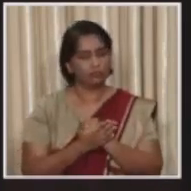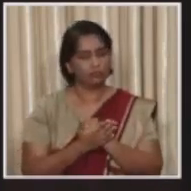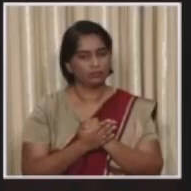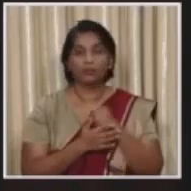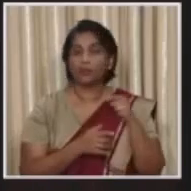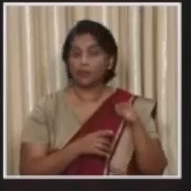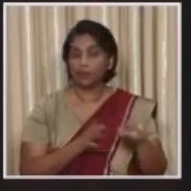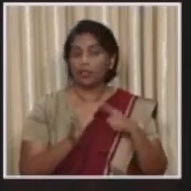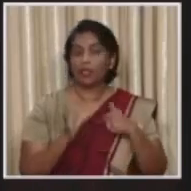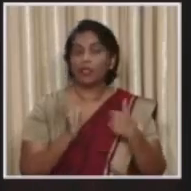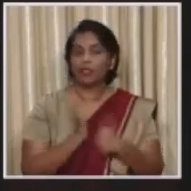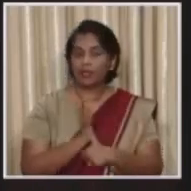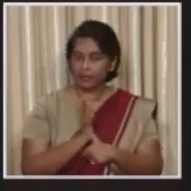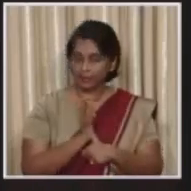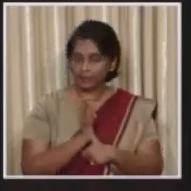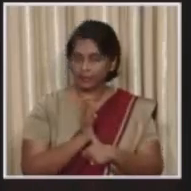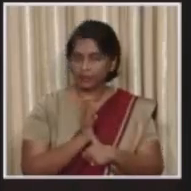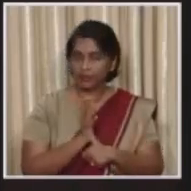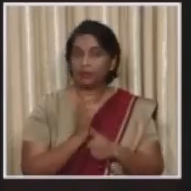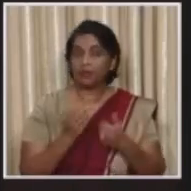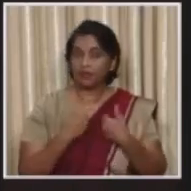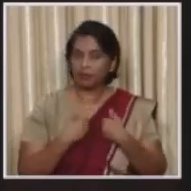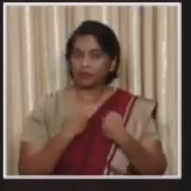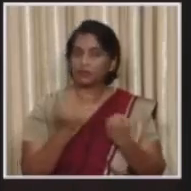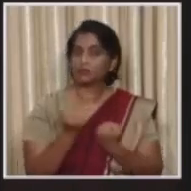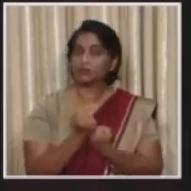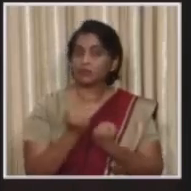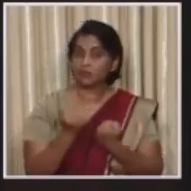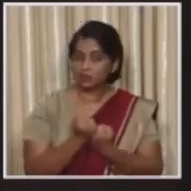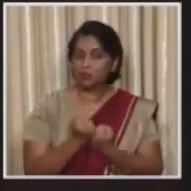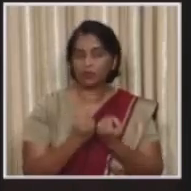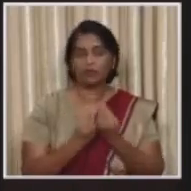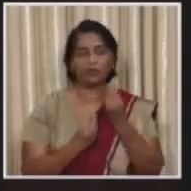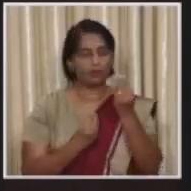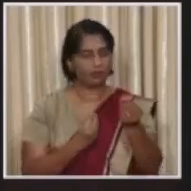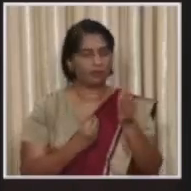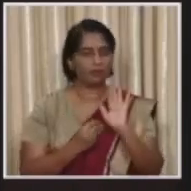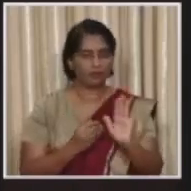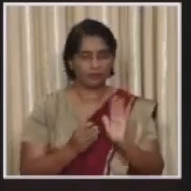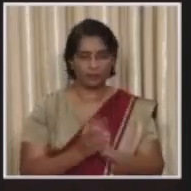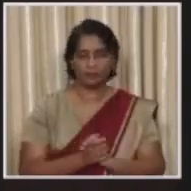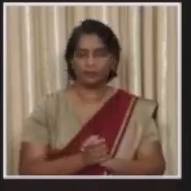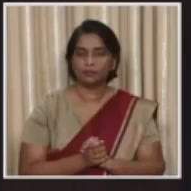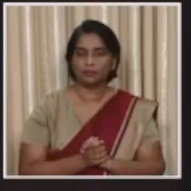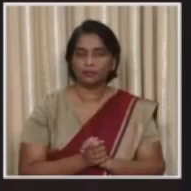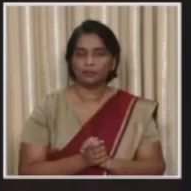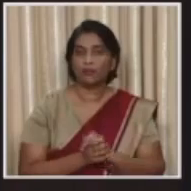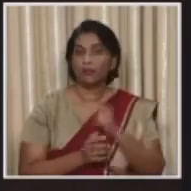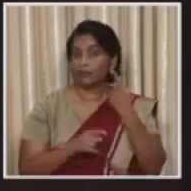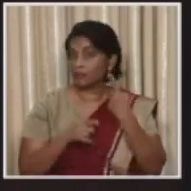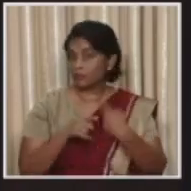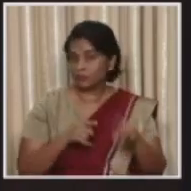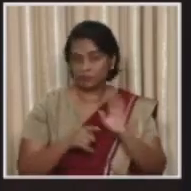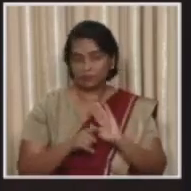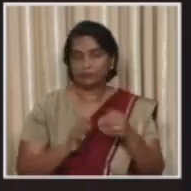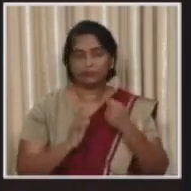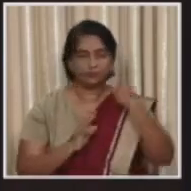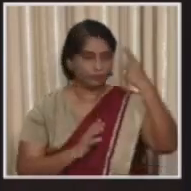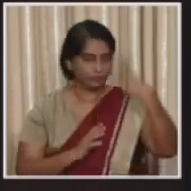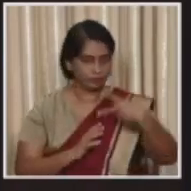මේ පනතට අපේ සහයෝගය අපි ලබා දිය යුතු වෙනවා. ඒ විතරක් නෙවෙයි නියෝජ්‍ය